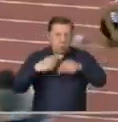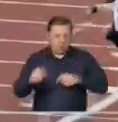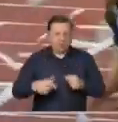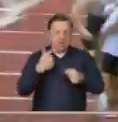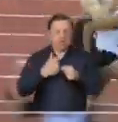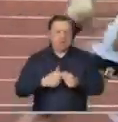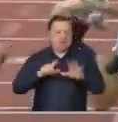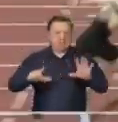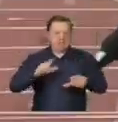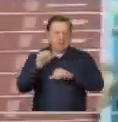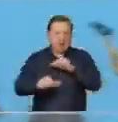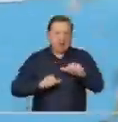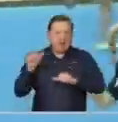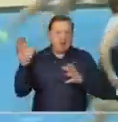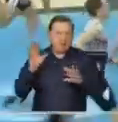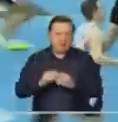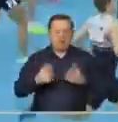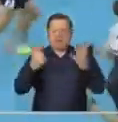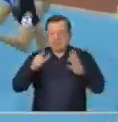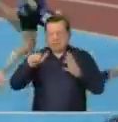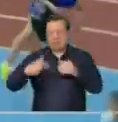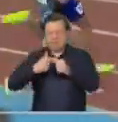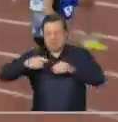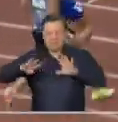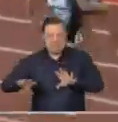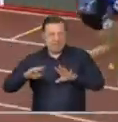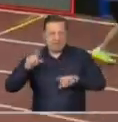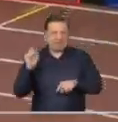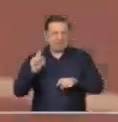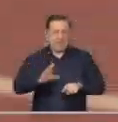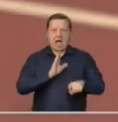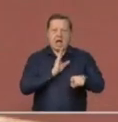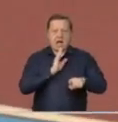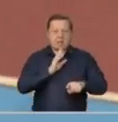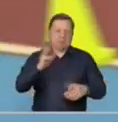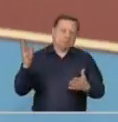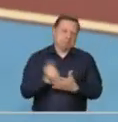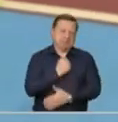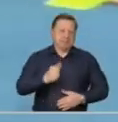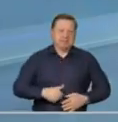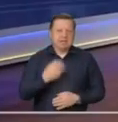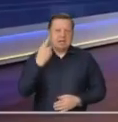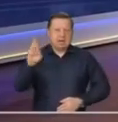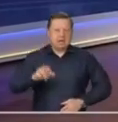27 latach. 7,29 sekundy to osiągnięcie Amerykanina Granta Hallowaya.